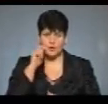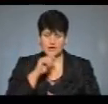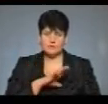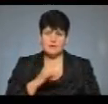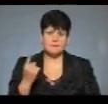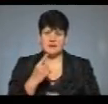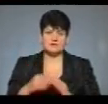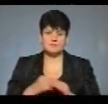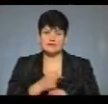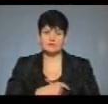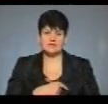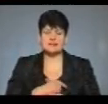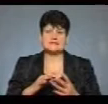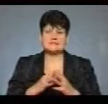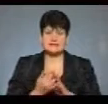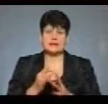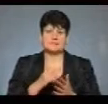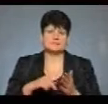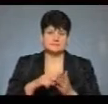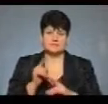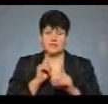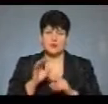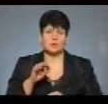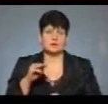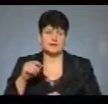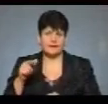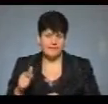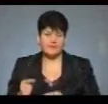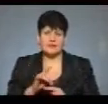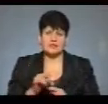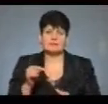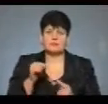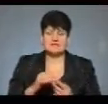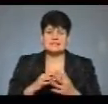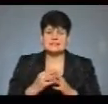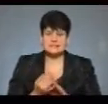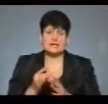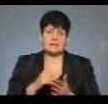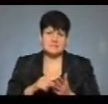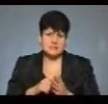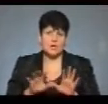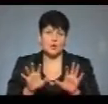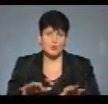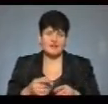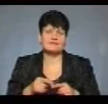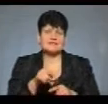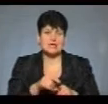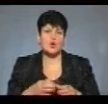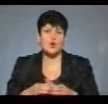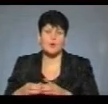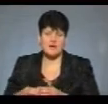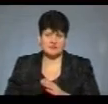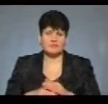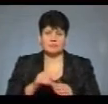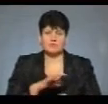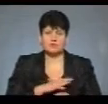вибори депутатів сільських, селищних і міських рад ОТГ і відповідних сільських, селищних і міських голів цих громад. Вибори відбулися